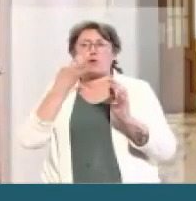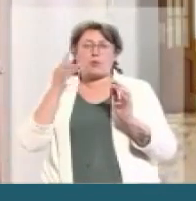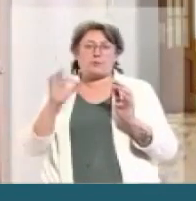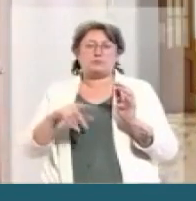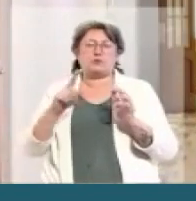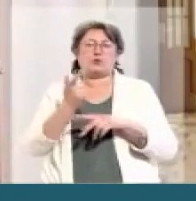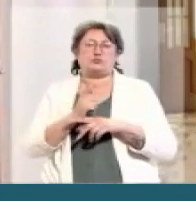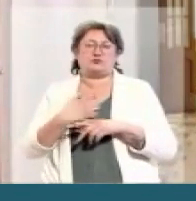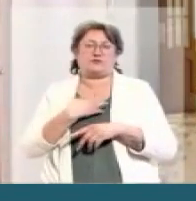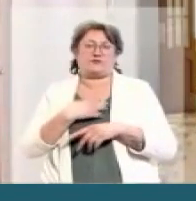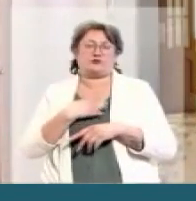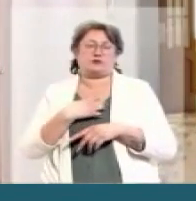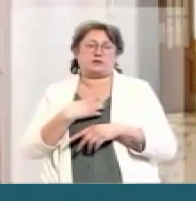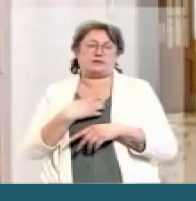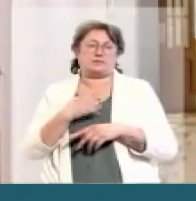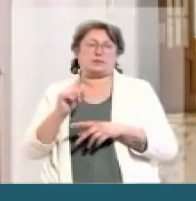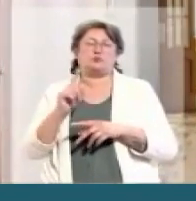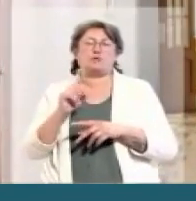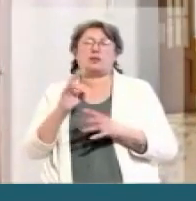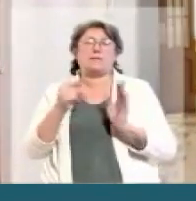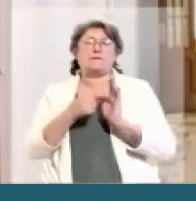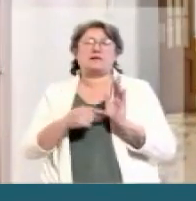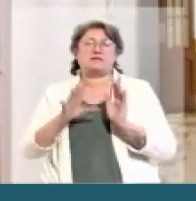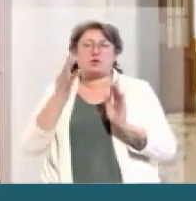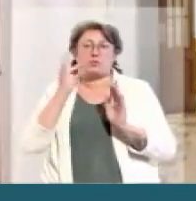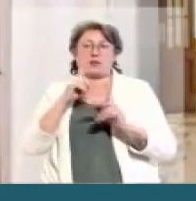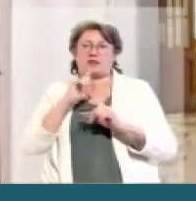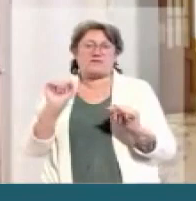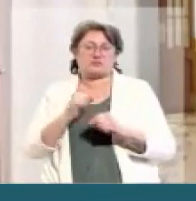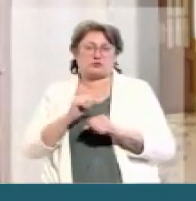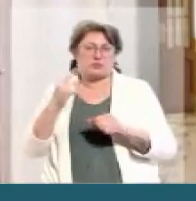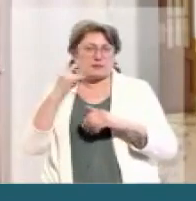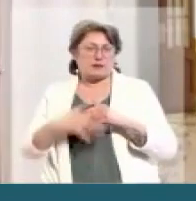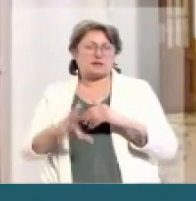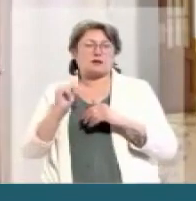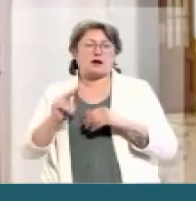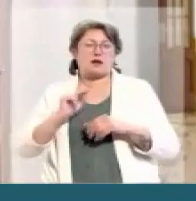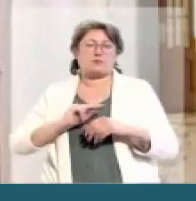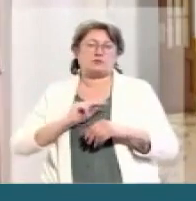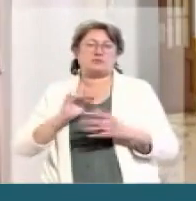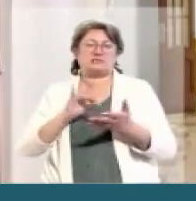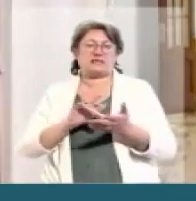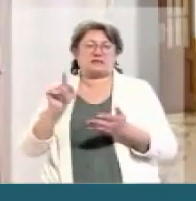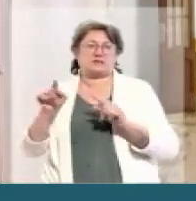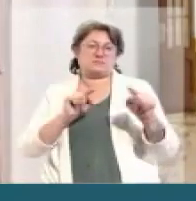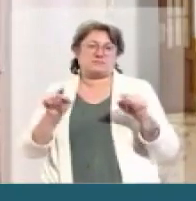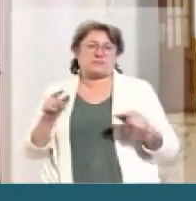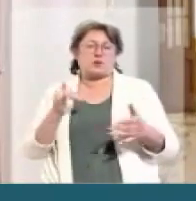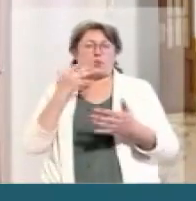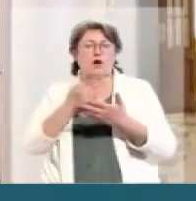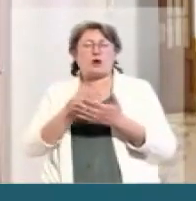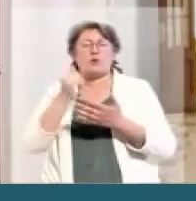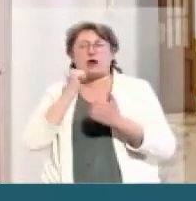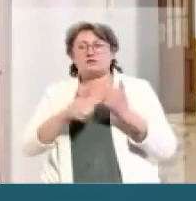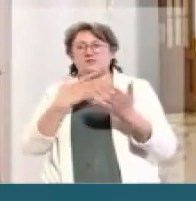что очень важно. Потому что не поделиться опытом невозможно понять, как работает тот или иной центр. У каждого есть свои наработки. Это